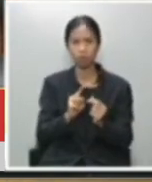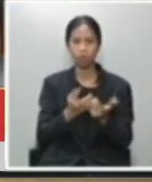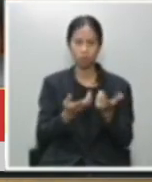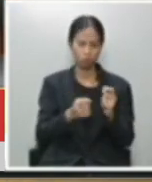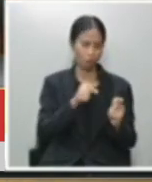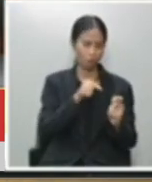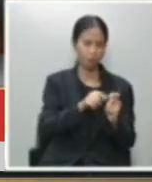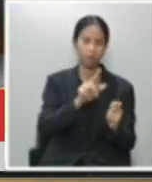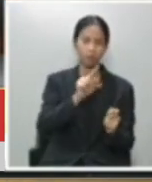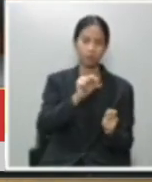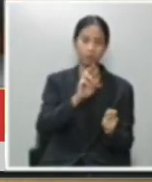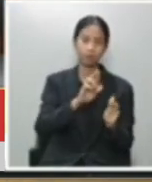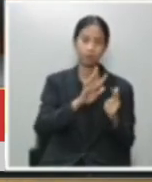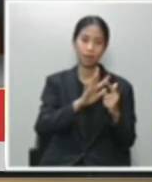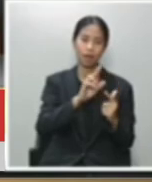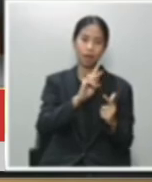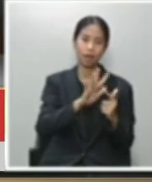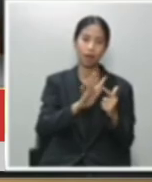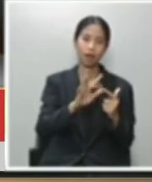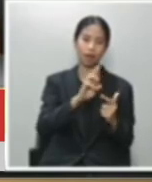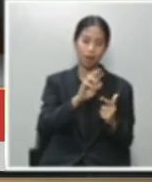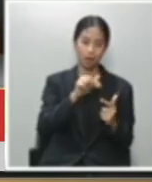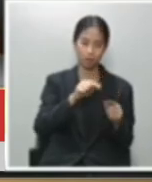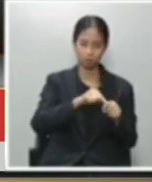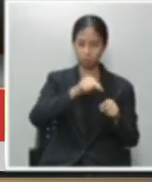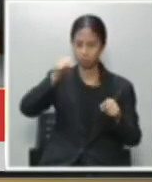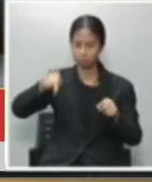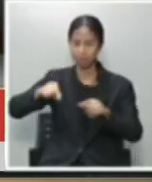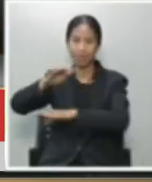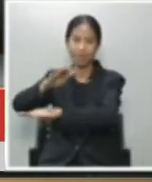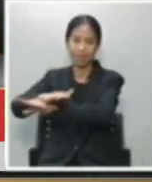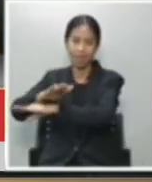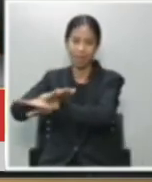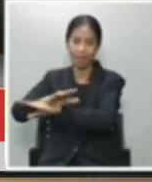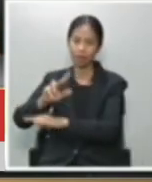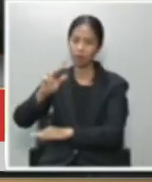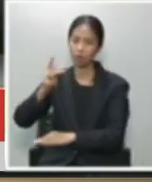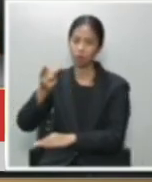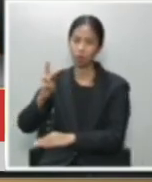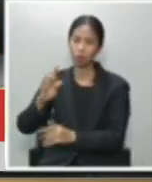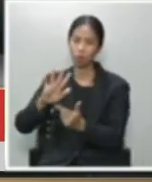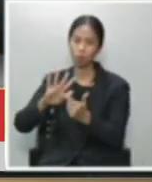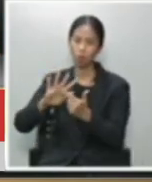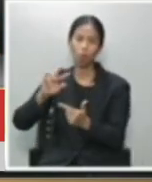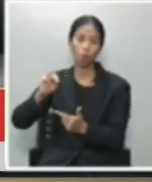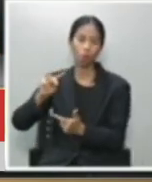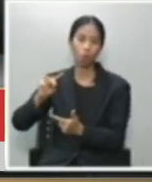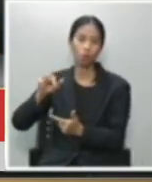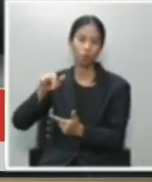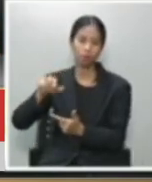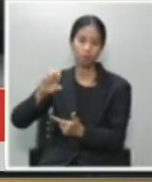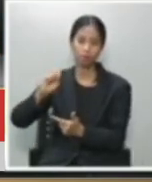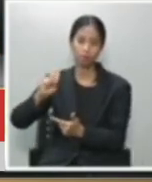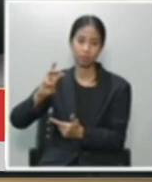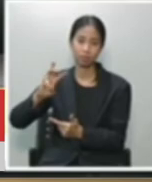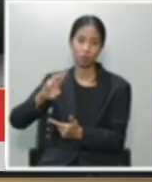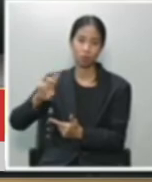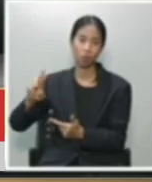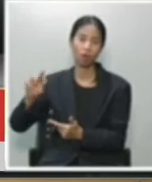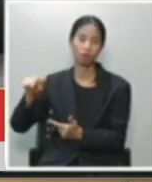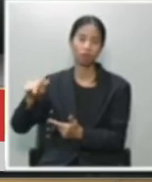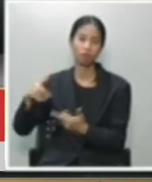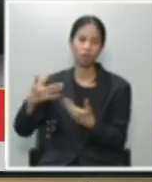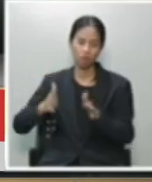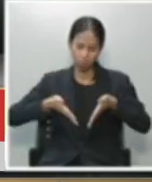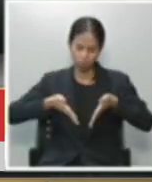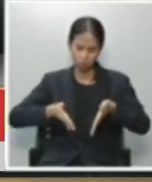ลถึงบ้านสี่แยกคุณสวรรค์ตำบลนาสมัยอำเภอตะการพืชผลถนนผิวจราจรช